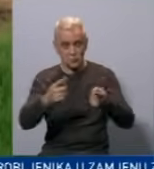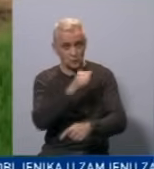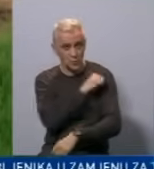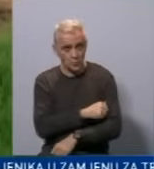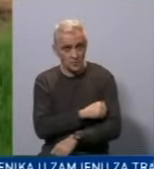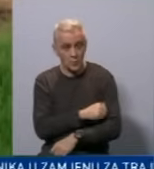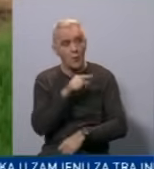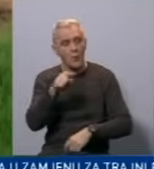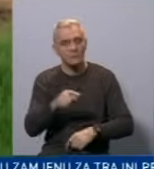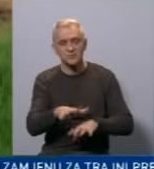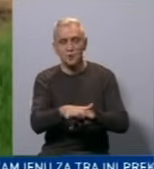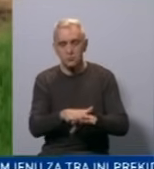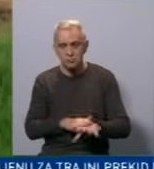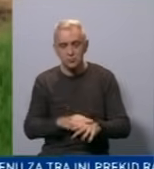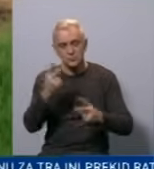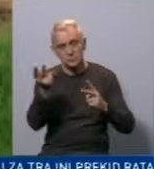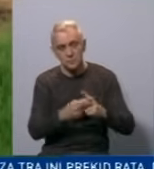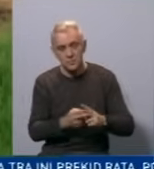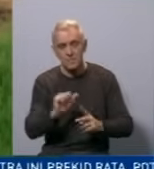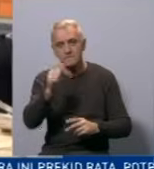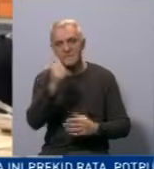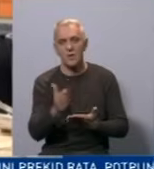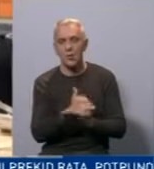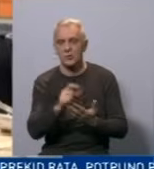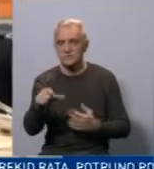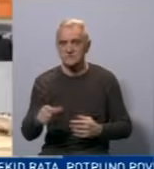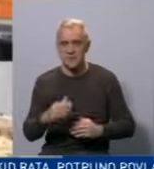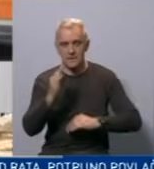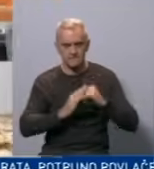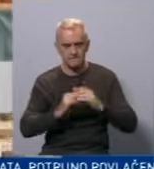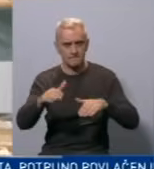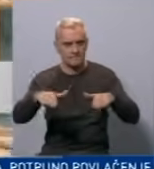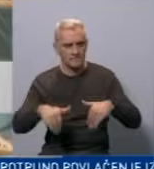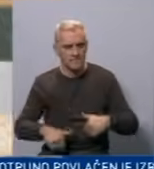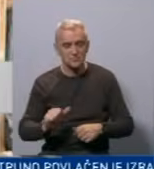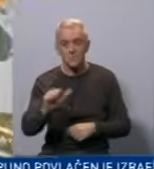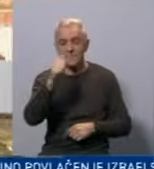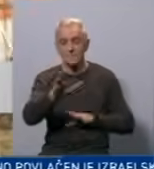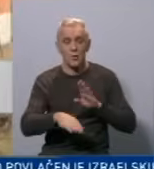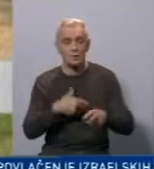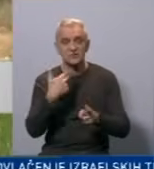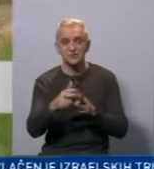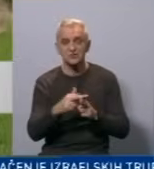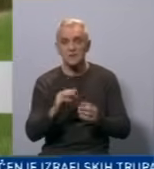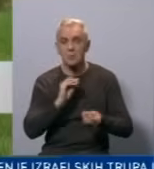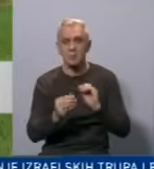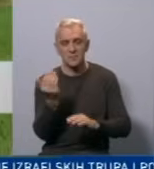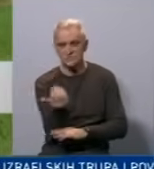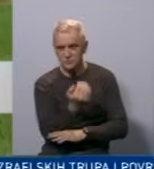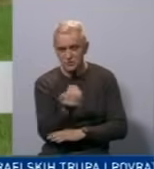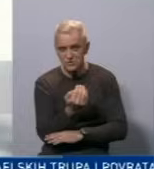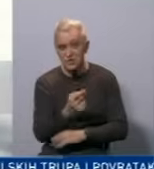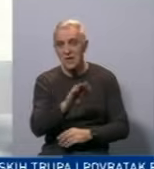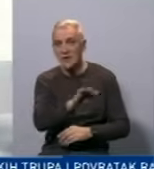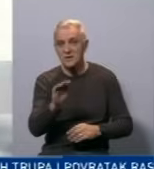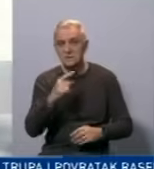godine ovdje će početi smještaj prvih korisnika. Izgradnja prihvatilišta prvi je korak u rješavanju problema prosjačenja i zloupotrebe djece, kažu